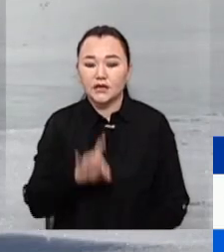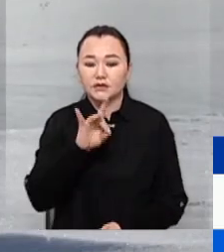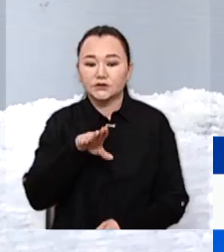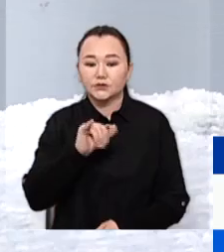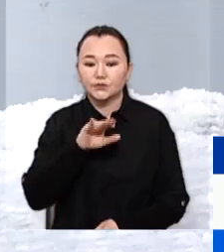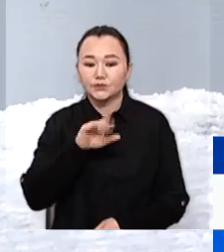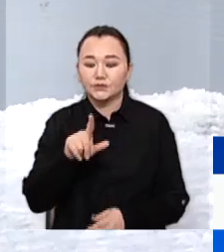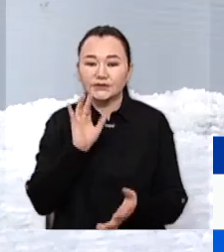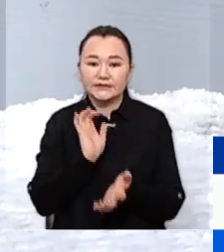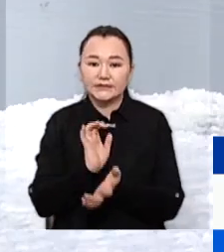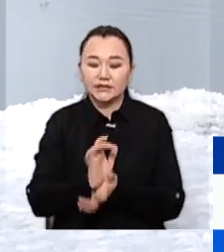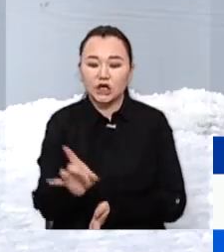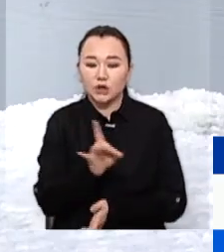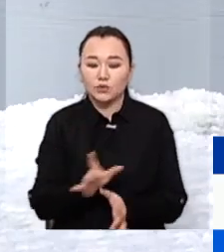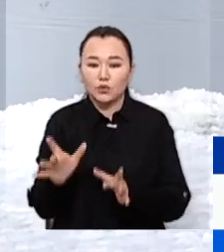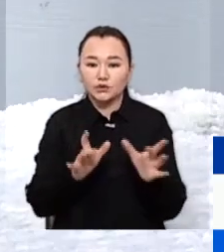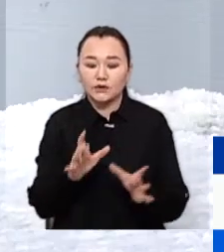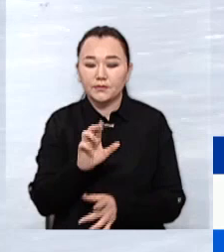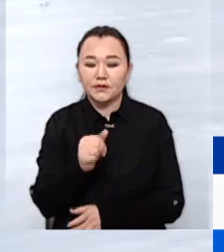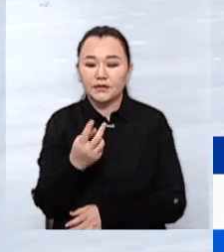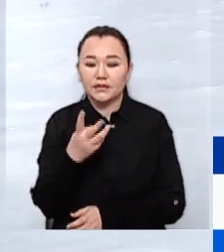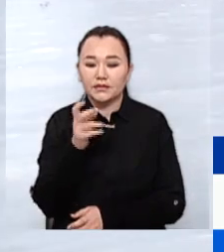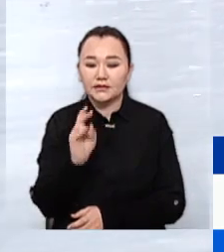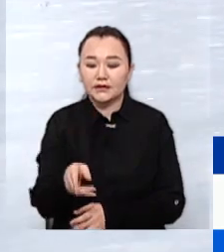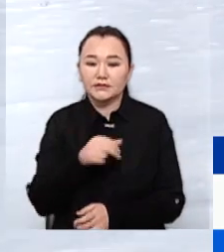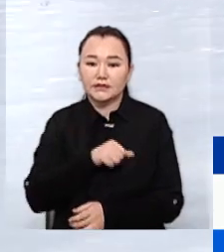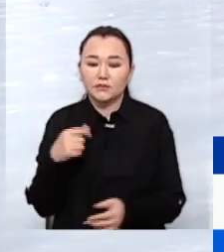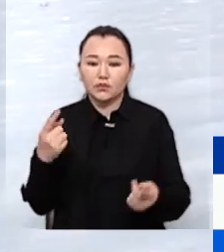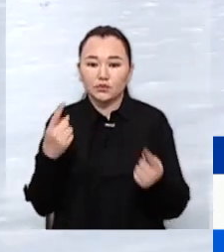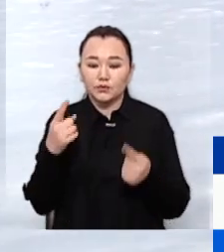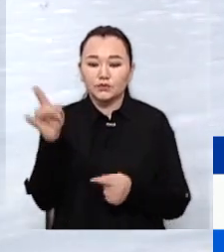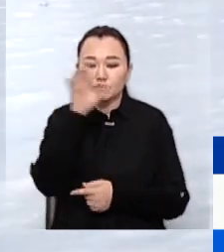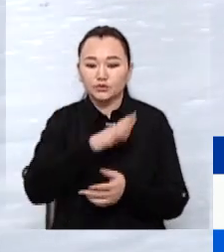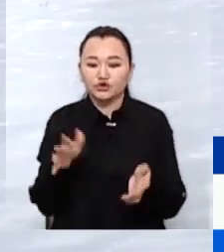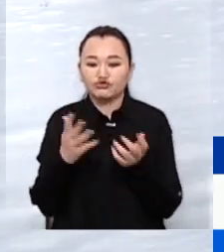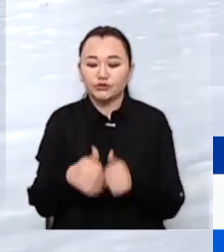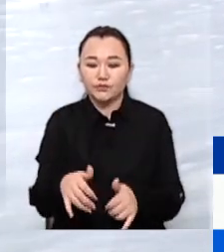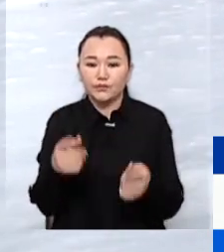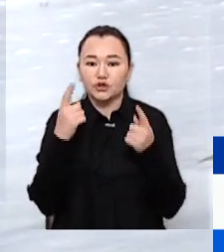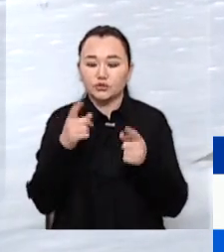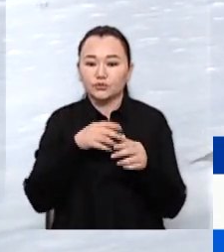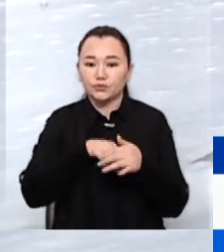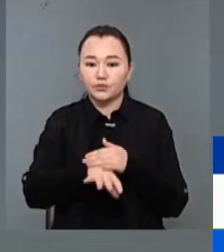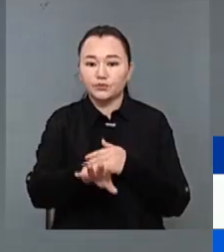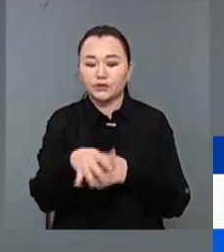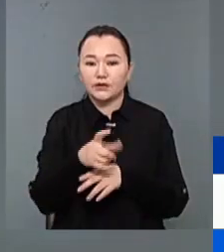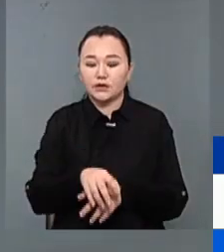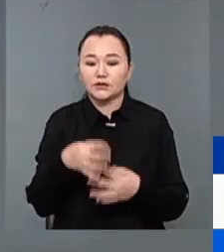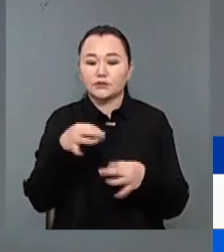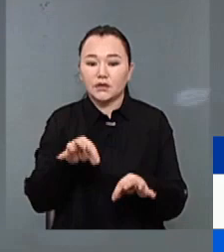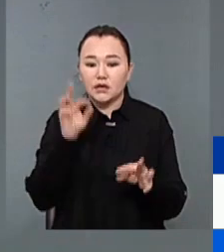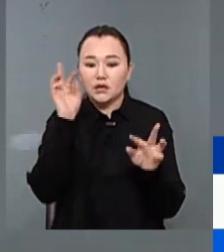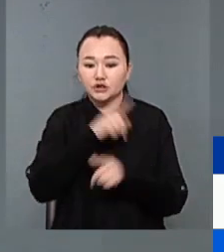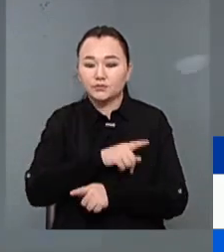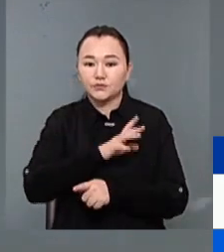Ртутное загрязнение в районе озера Былкылдак считается одним из самых крупных в республике. Масштабная утечка произошла вследствие допущенных